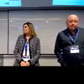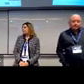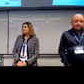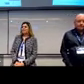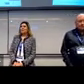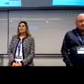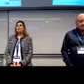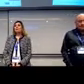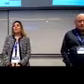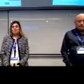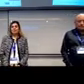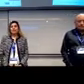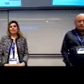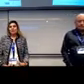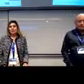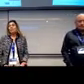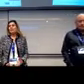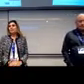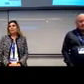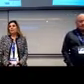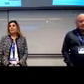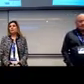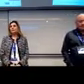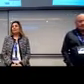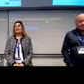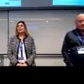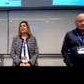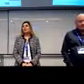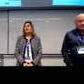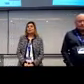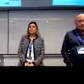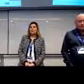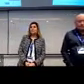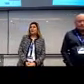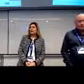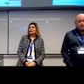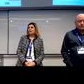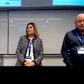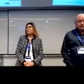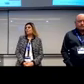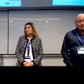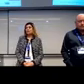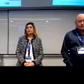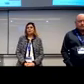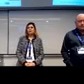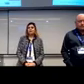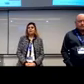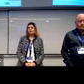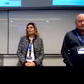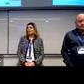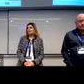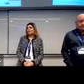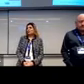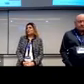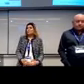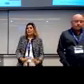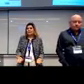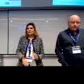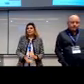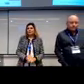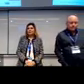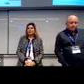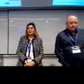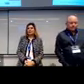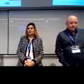Donc, parmi les problèmes rencontrés, notre manuel apporte une solution.